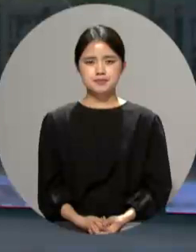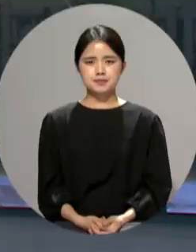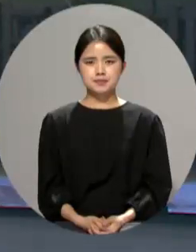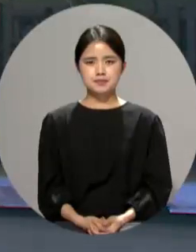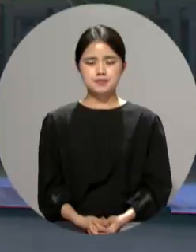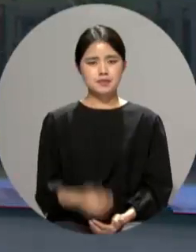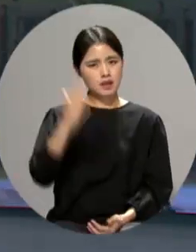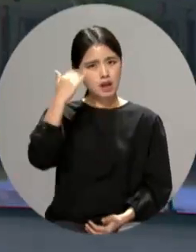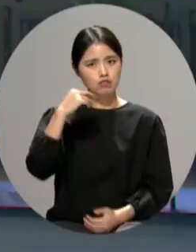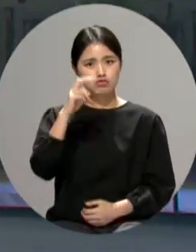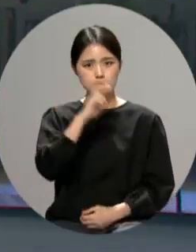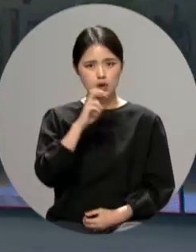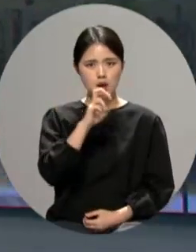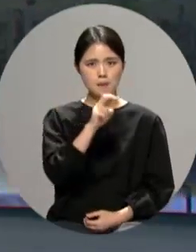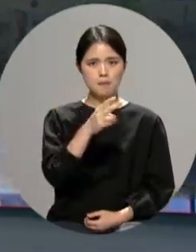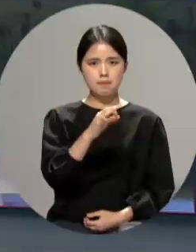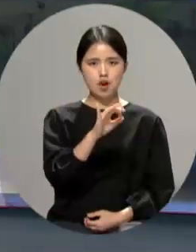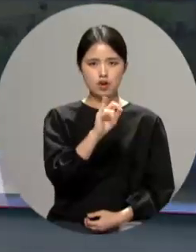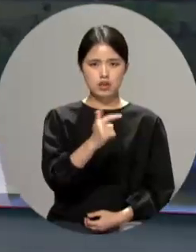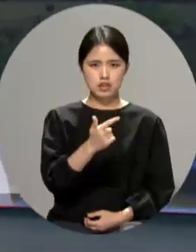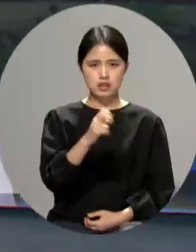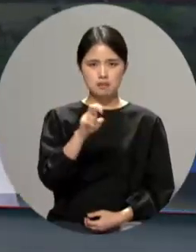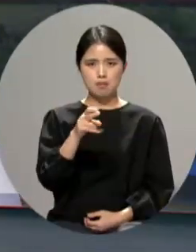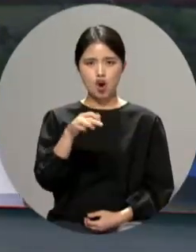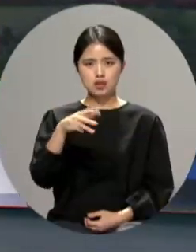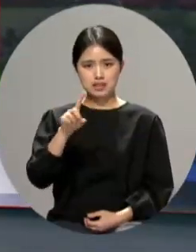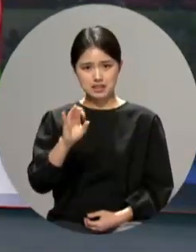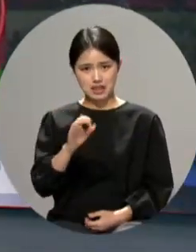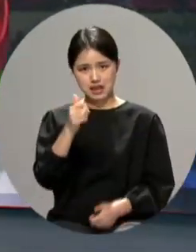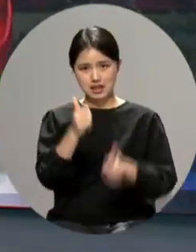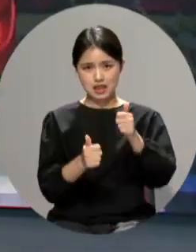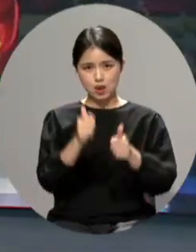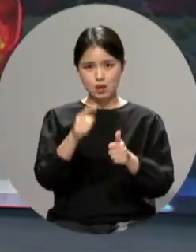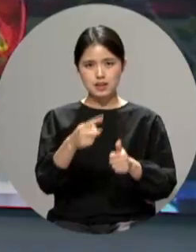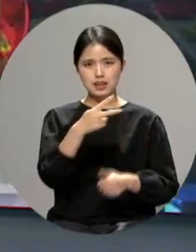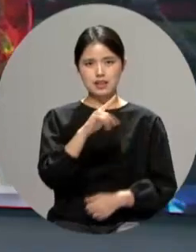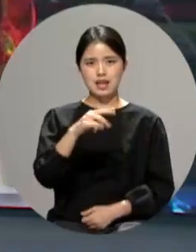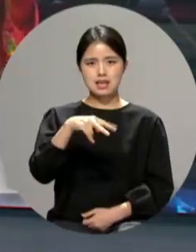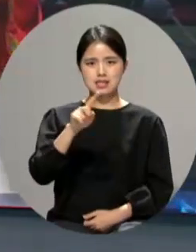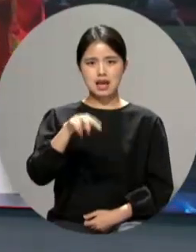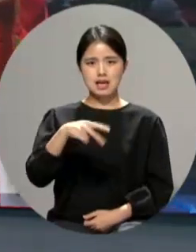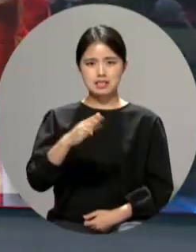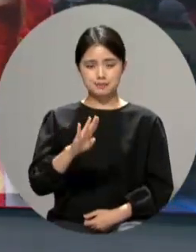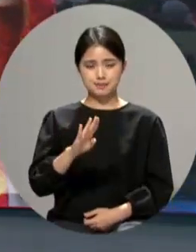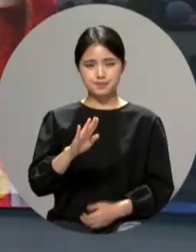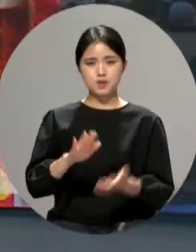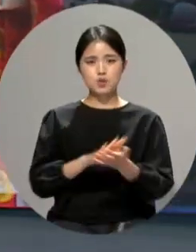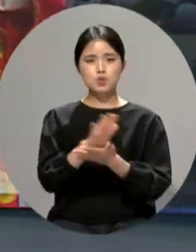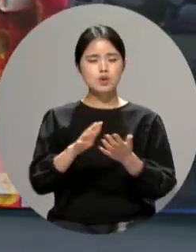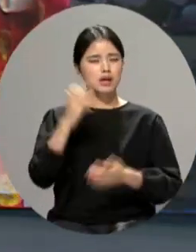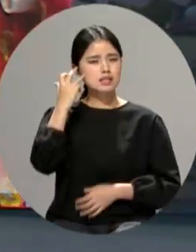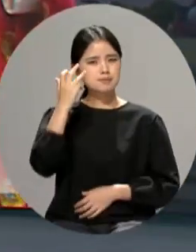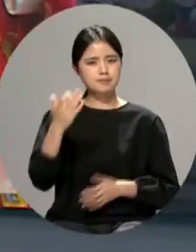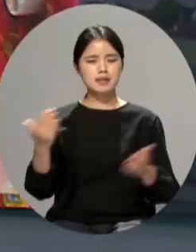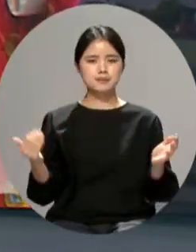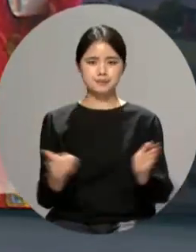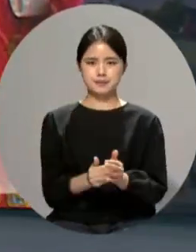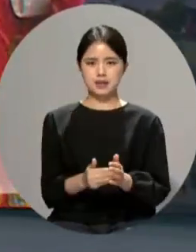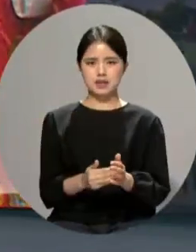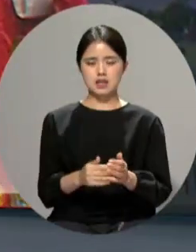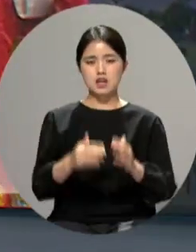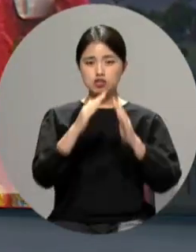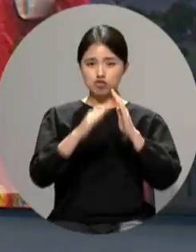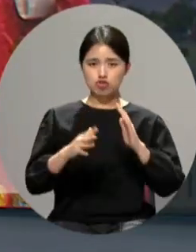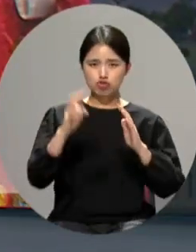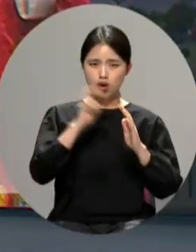국악 분야 명인과 명창의 등용문인 제49회 전주대사습놀이가 오늘 18일에 대장정을 마쳤습니다. 전국의